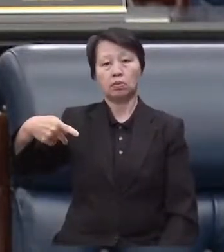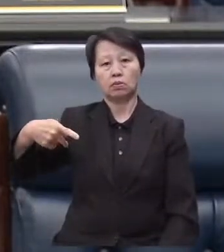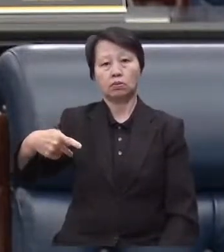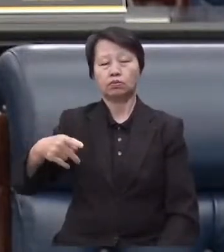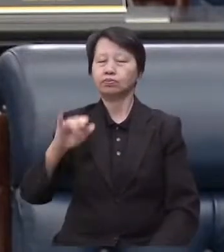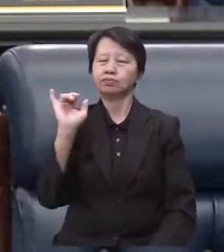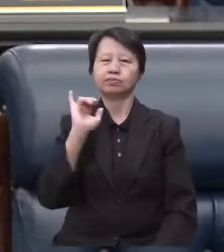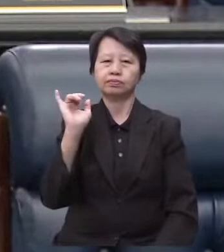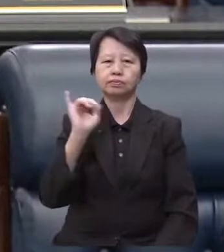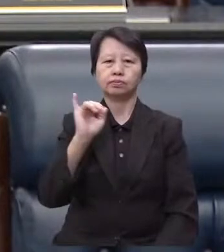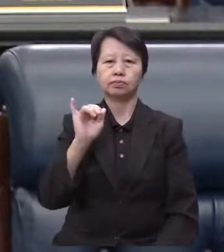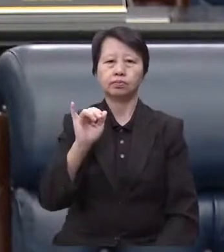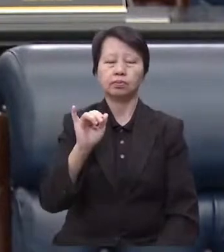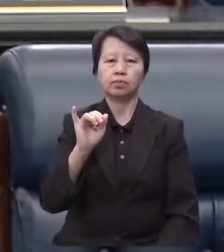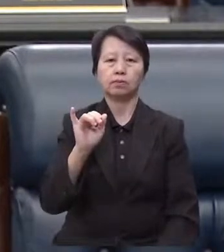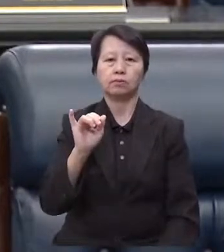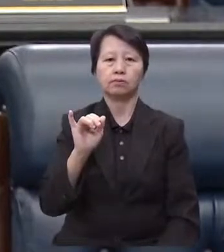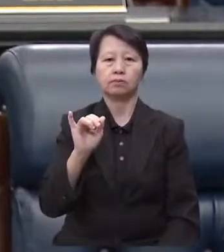sebagai